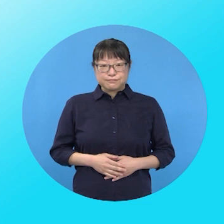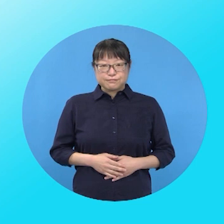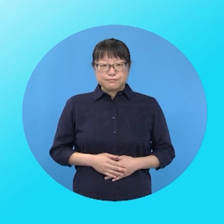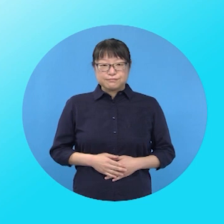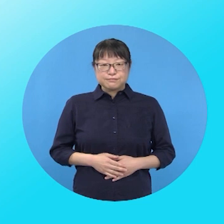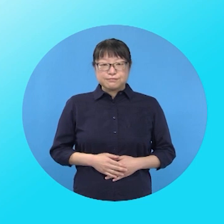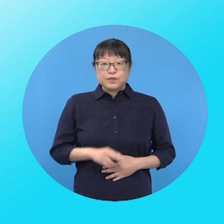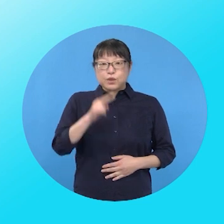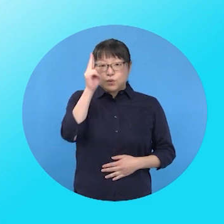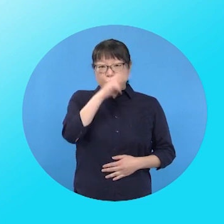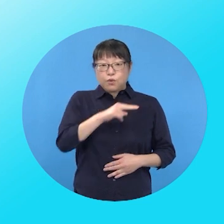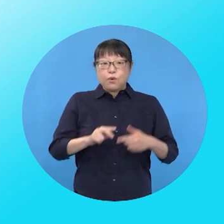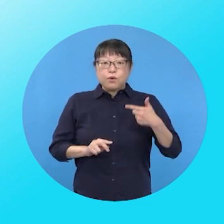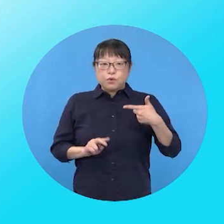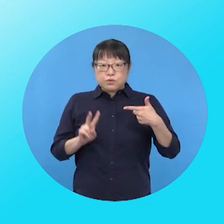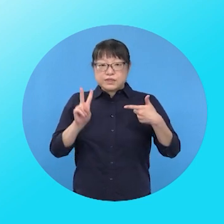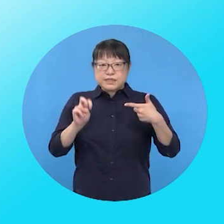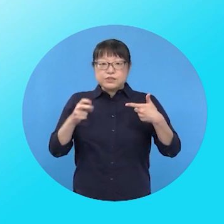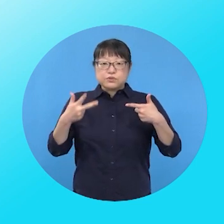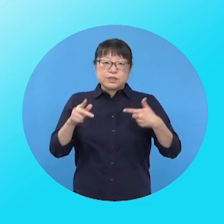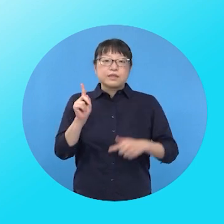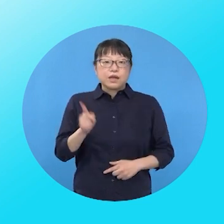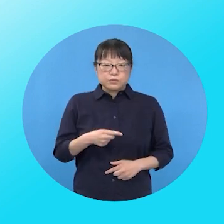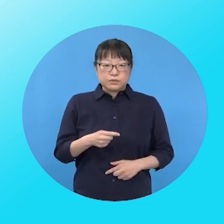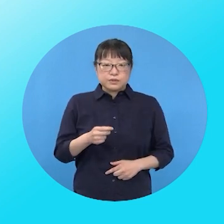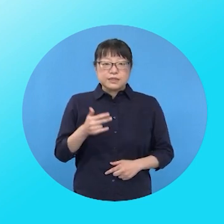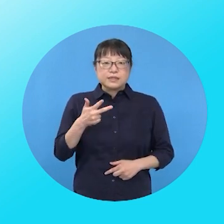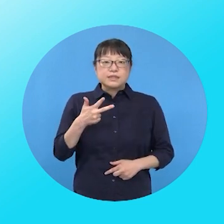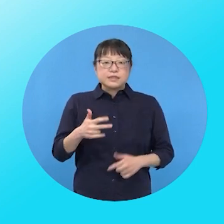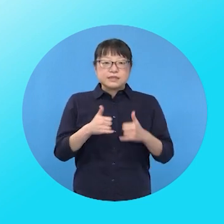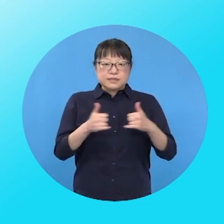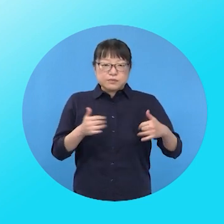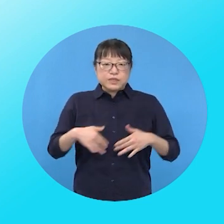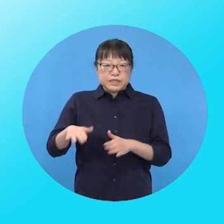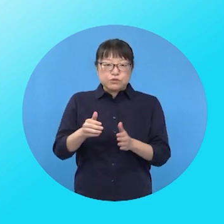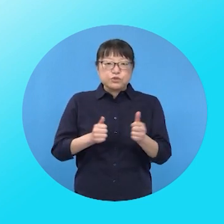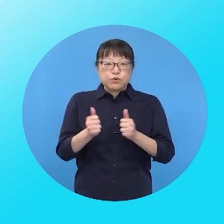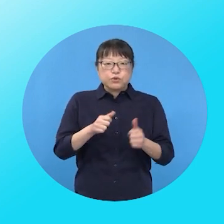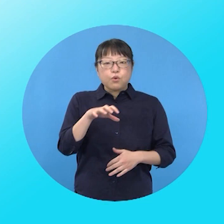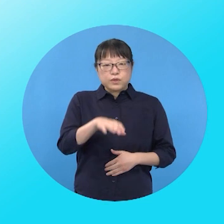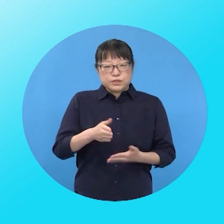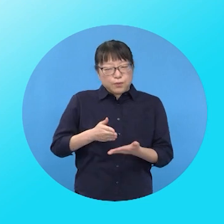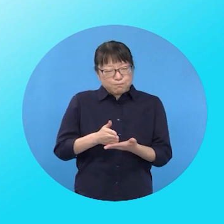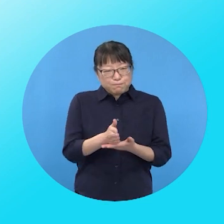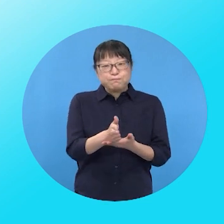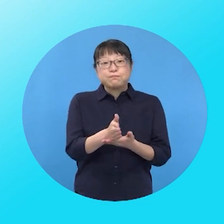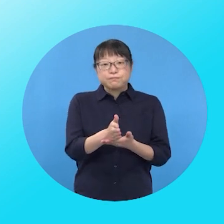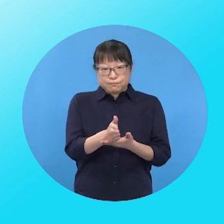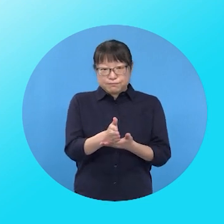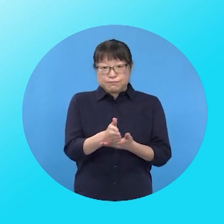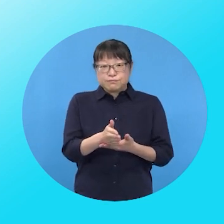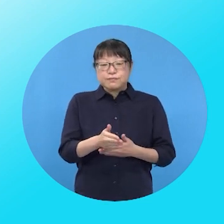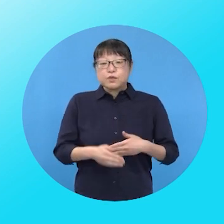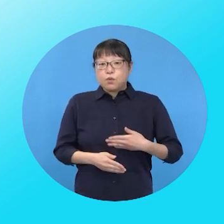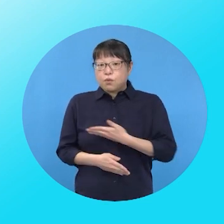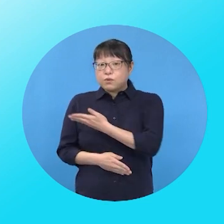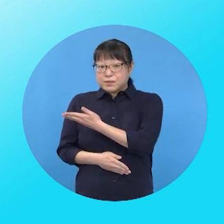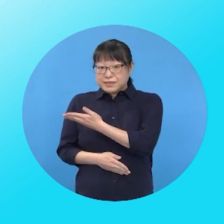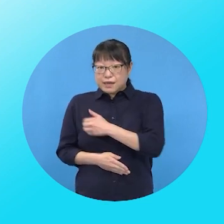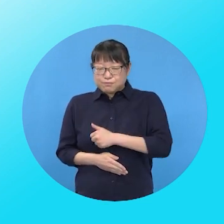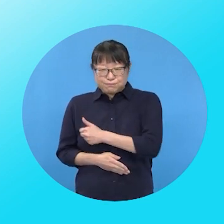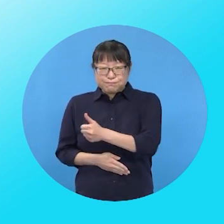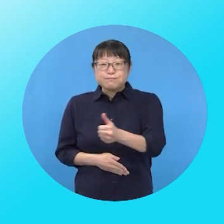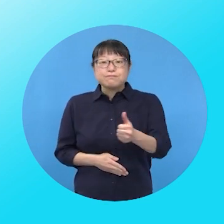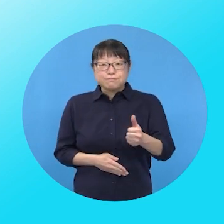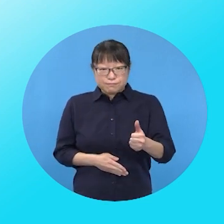。午後6時27分に市民陸上競技場をスタートし、美術館通りや欅並木通りなどを通過